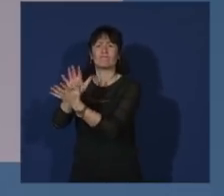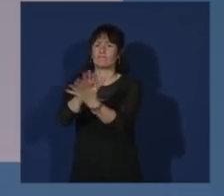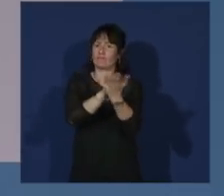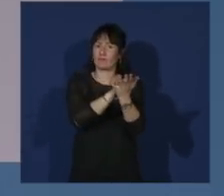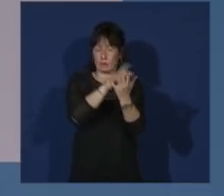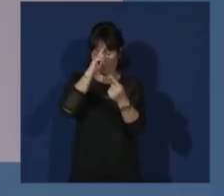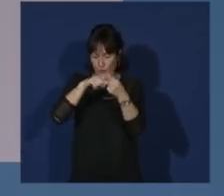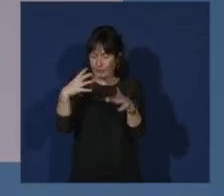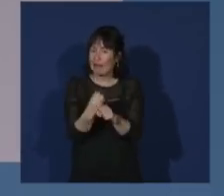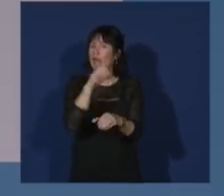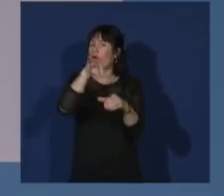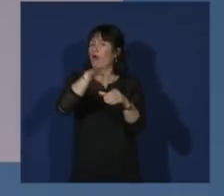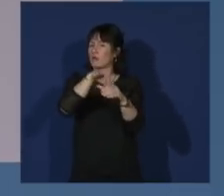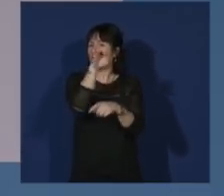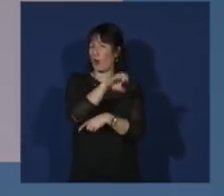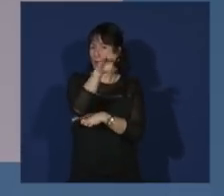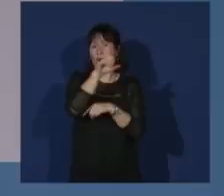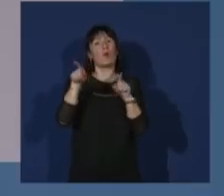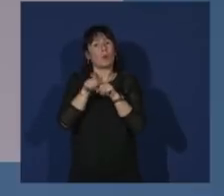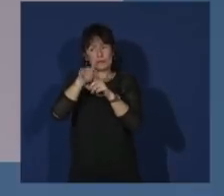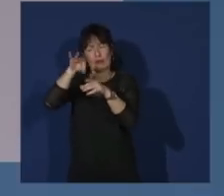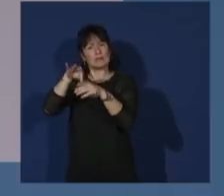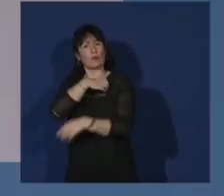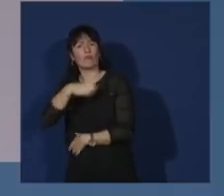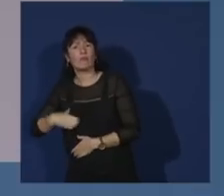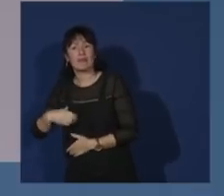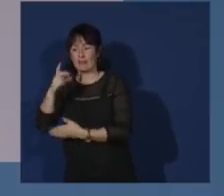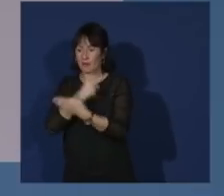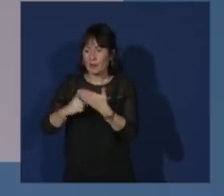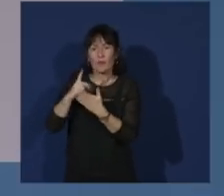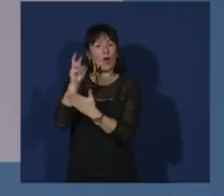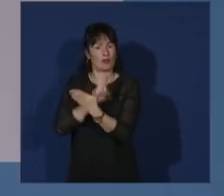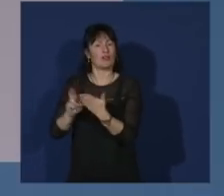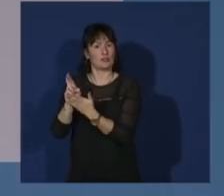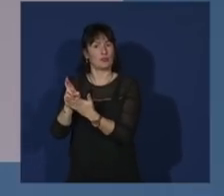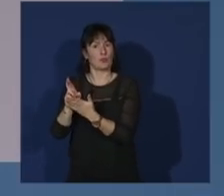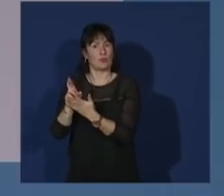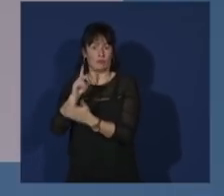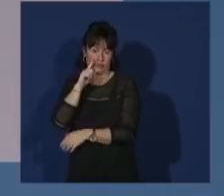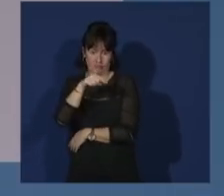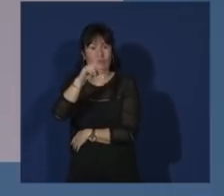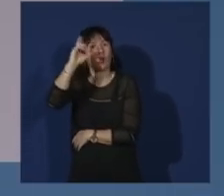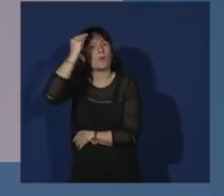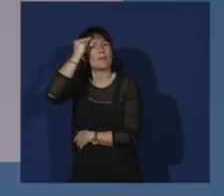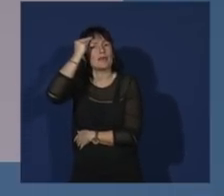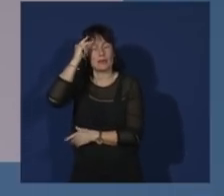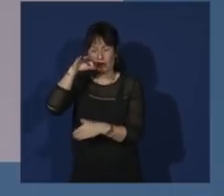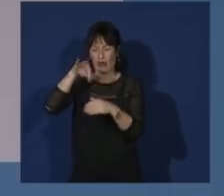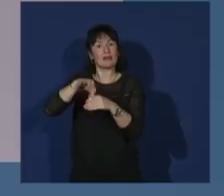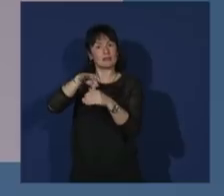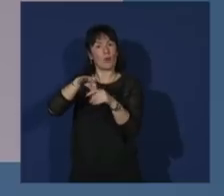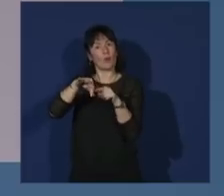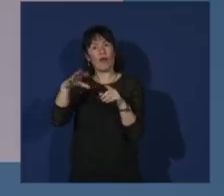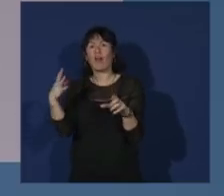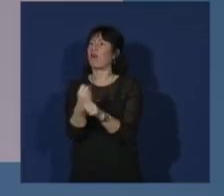aussi pour gagner les élections municipales, départementales et régionales. Parce que vous l'avez compris, gagner les élections, ce n'est pas pour nous